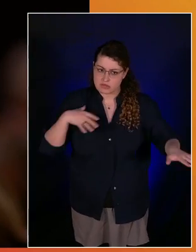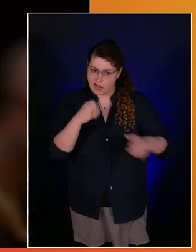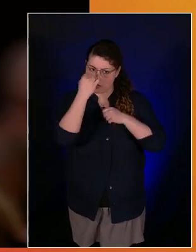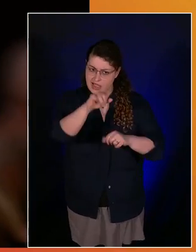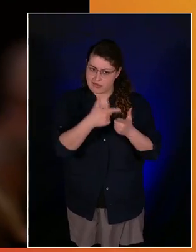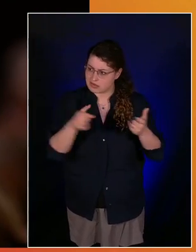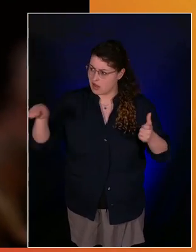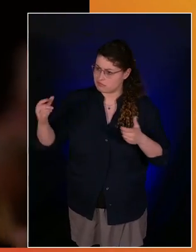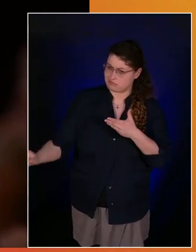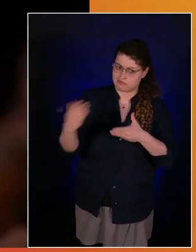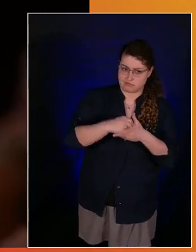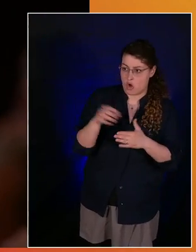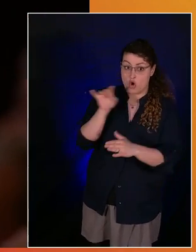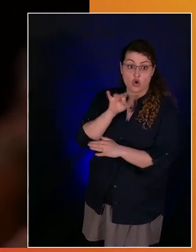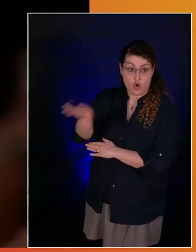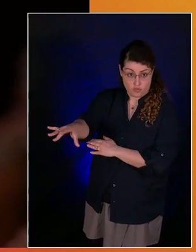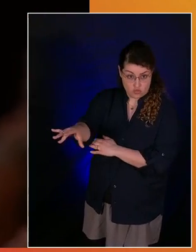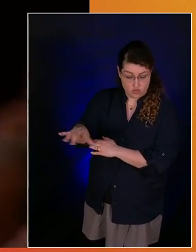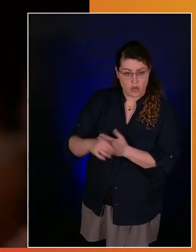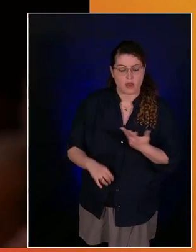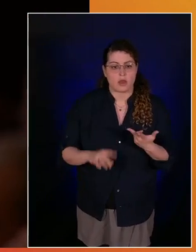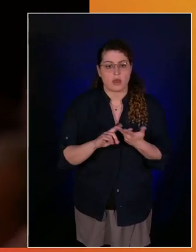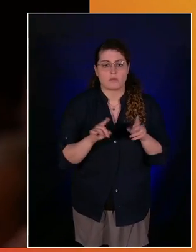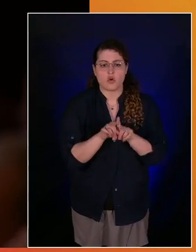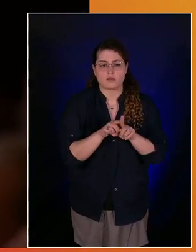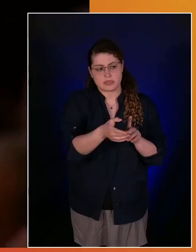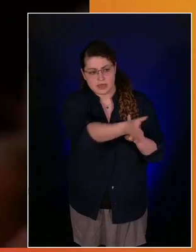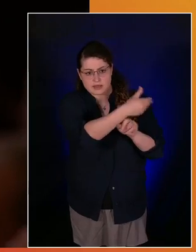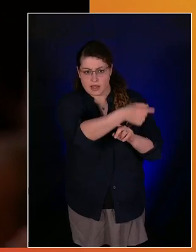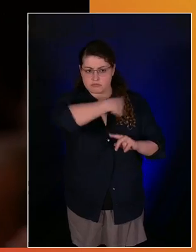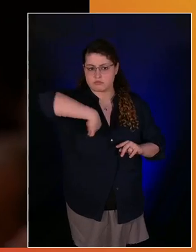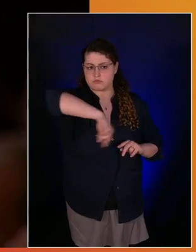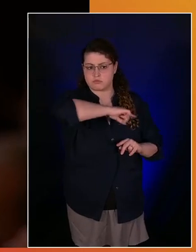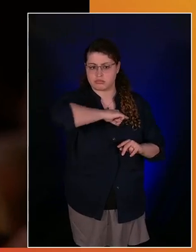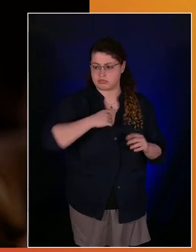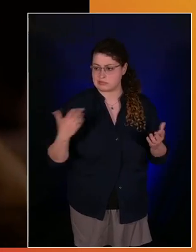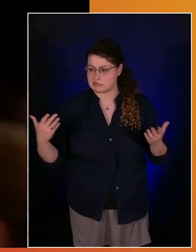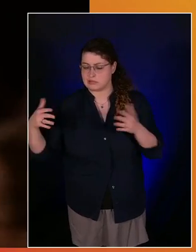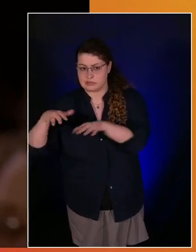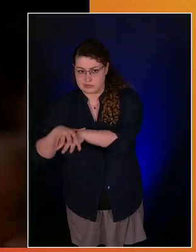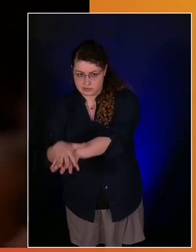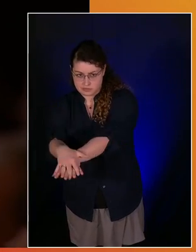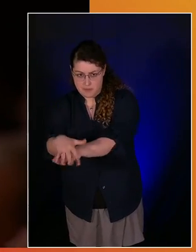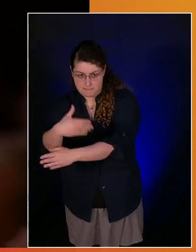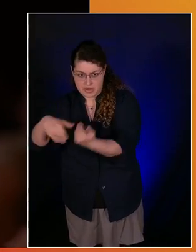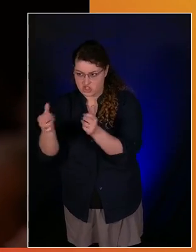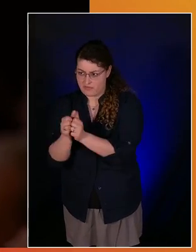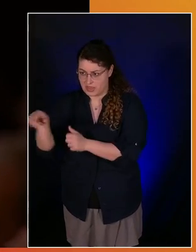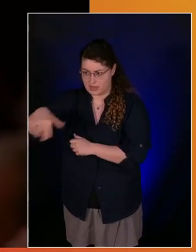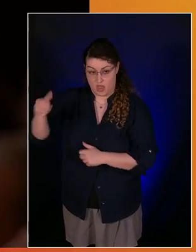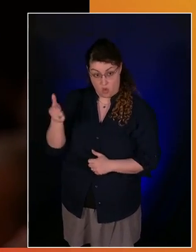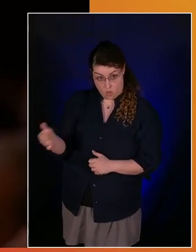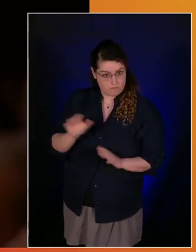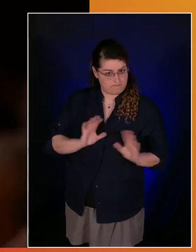manifestations aussi un refus de voir nos couleurs nos symboles mêlés à ceux de l'extrême droit dans nos manifestations mais